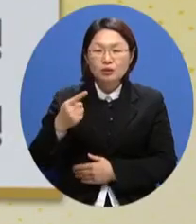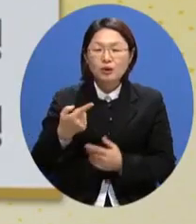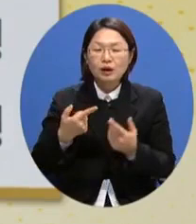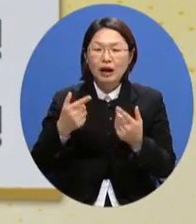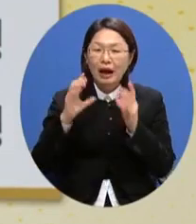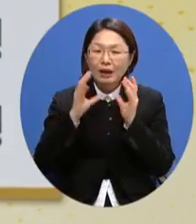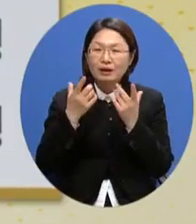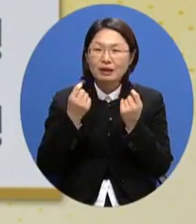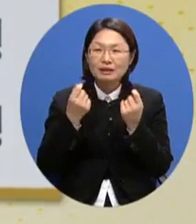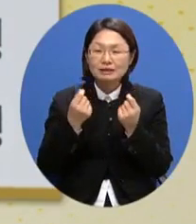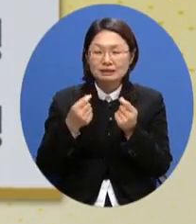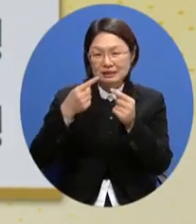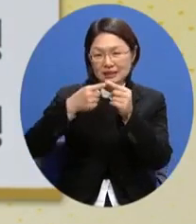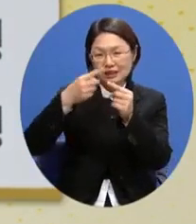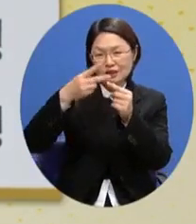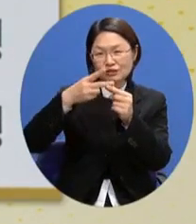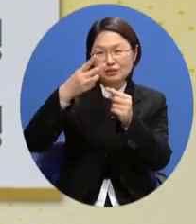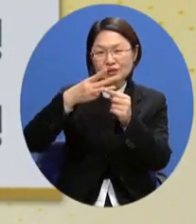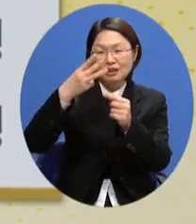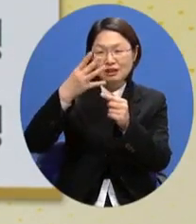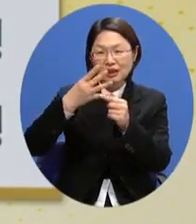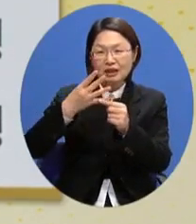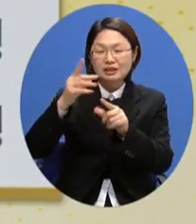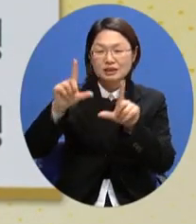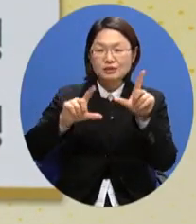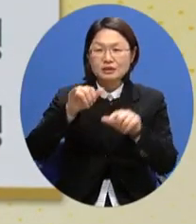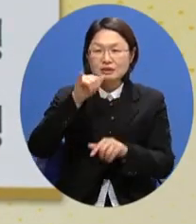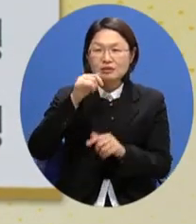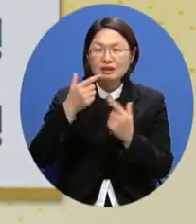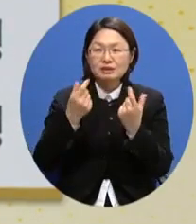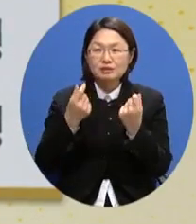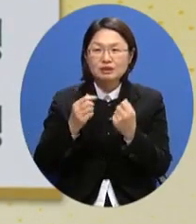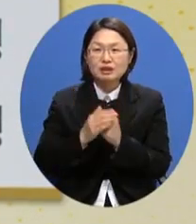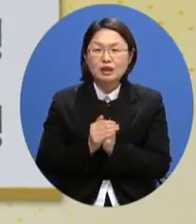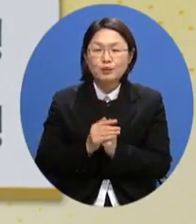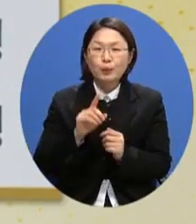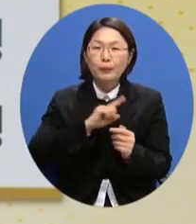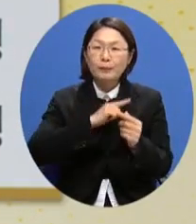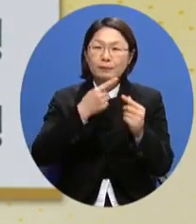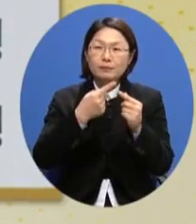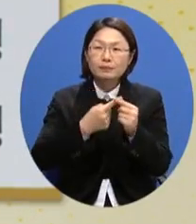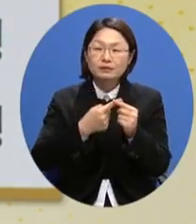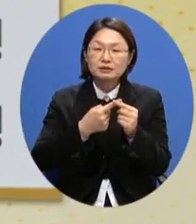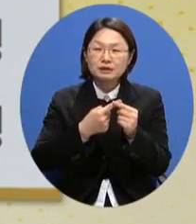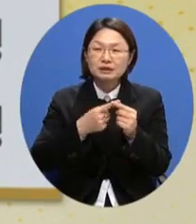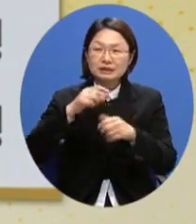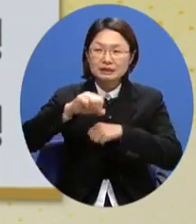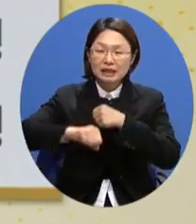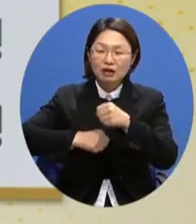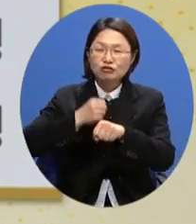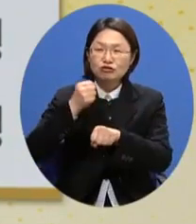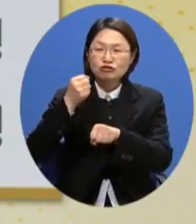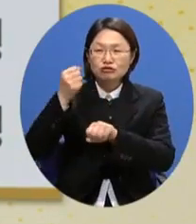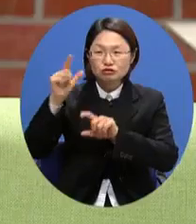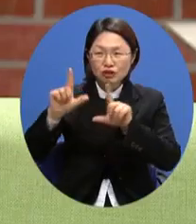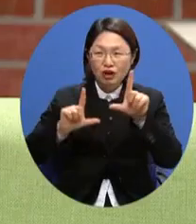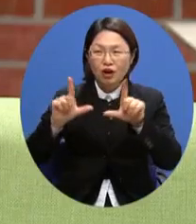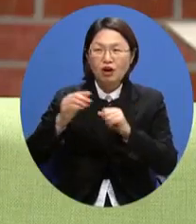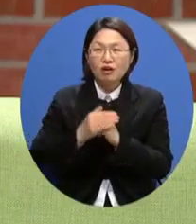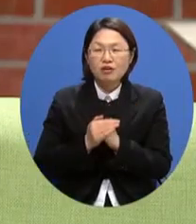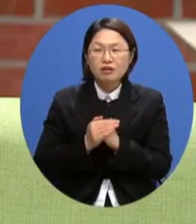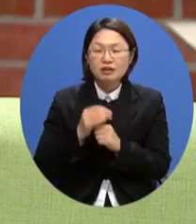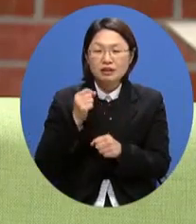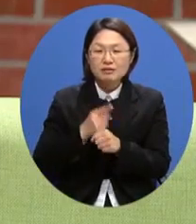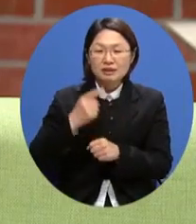마찬가지로 네 가지 타입이 나오더라는 거예요. 그래서 제일 처음에 보면은 자유형, 이거는 딱 느끼셨겠지만 이름이